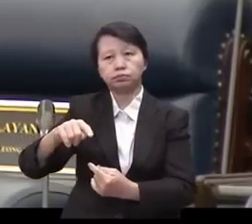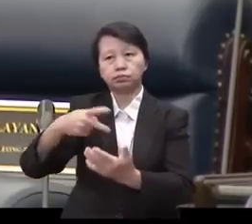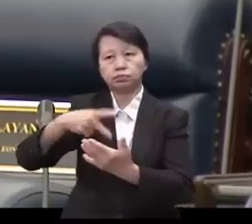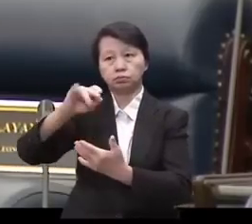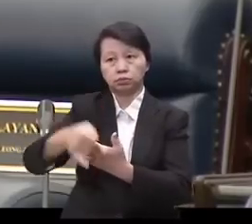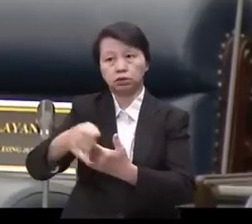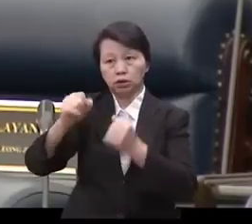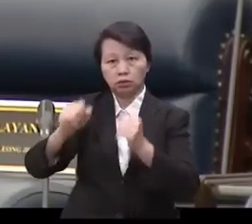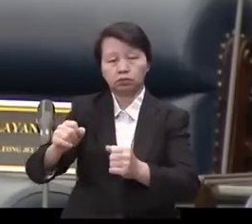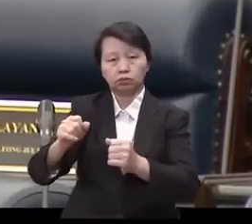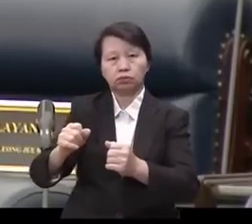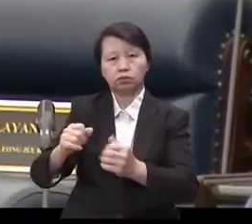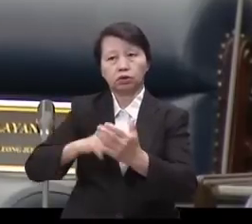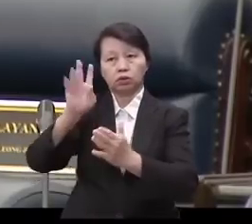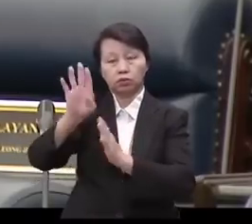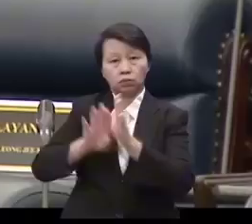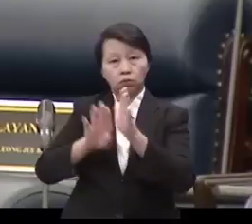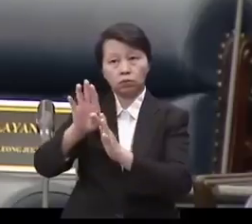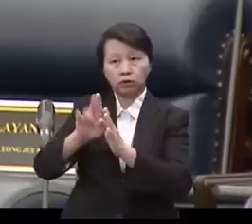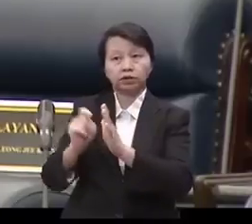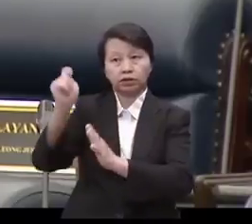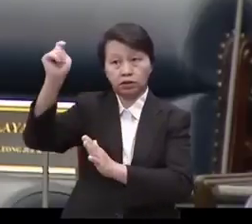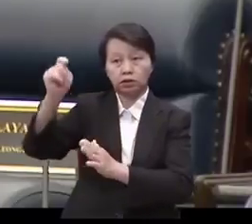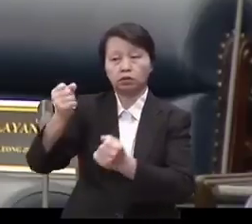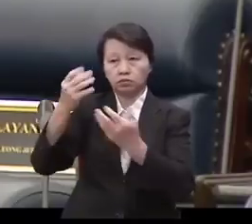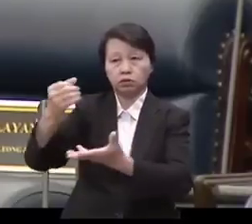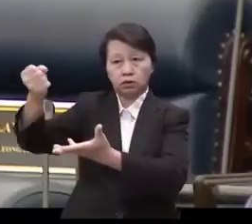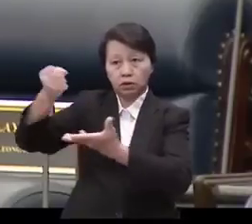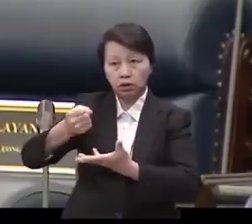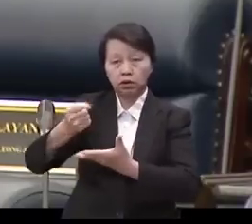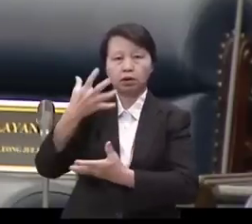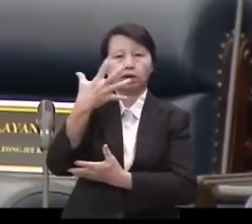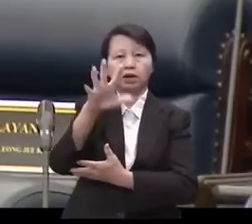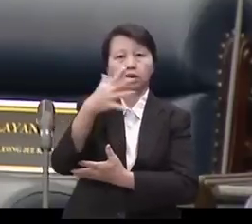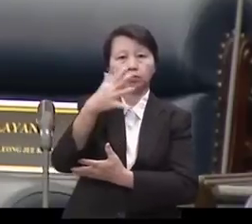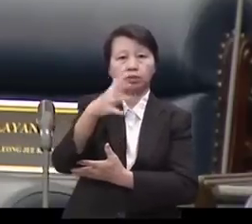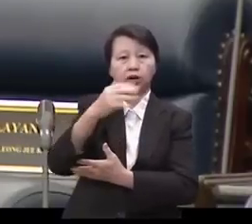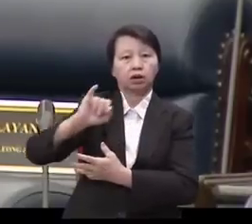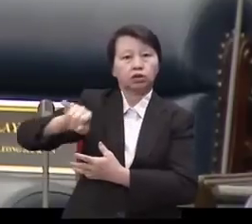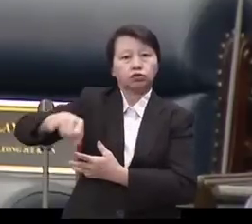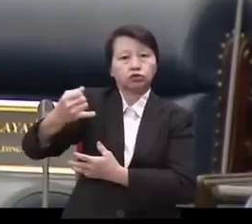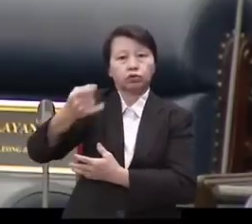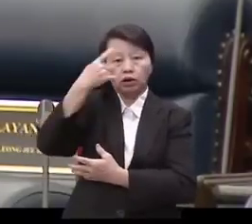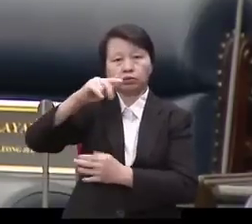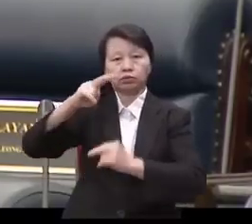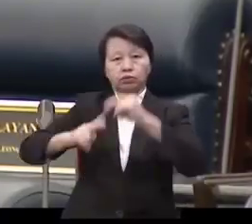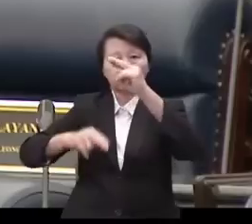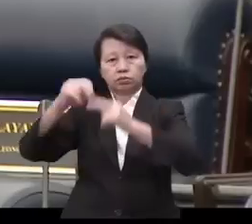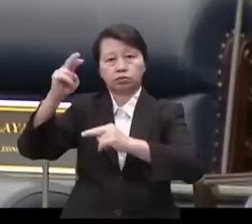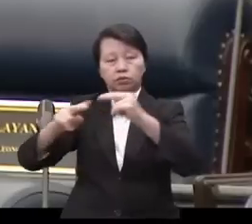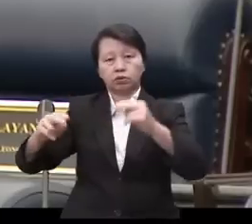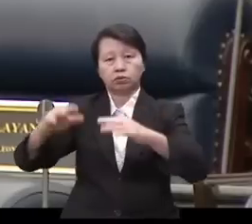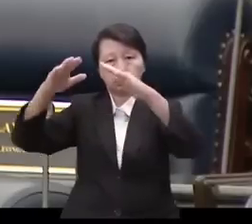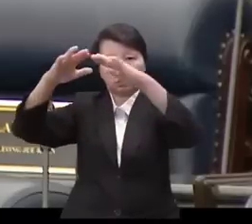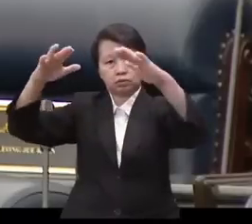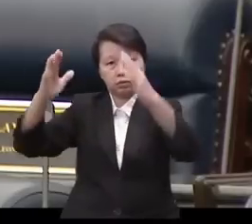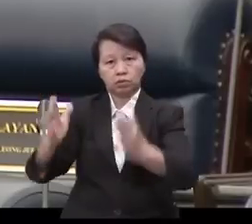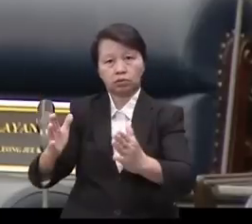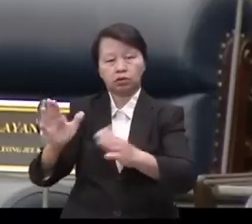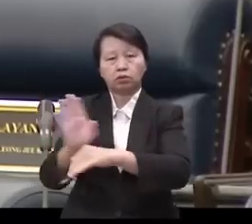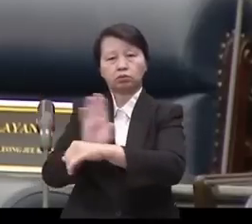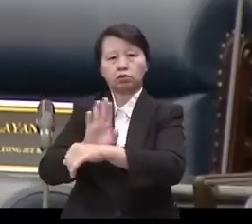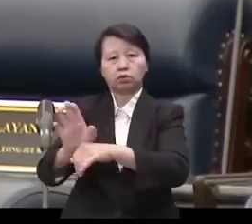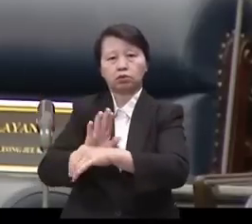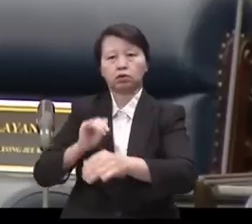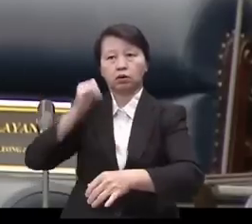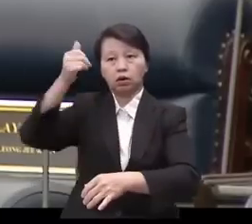projek yang berimpak tinggi peruntukan sebanyak 15 juta untuk pembinaan kompleks perdagangan